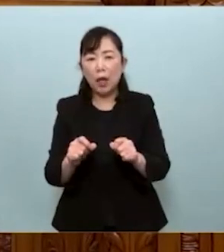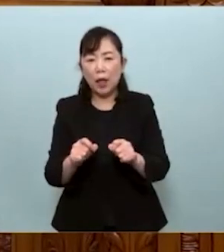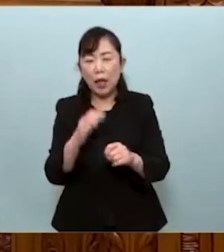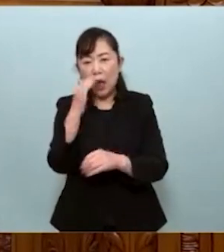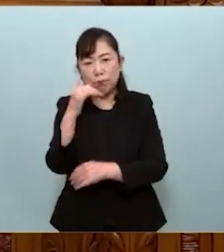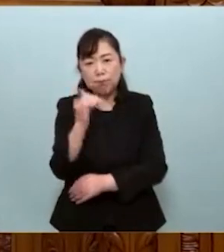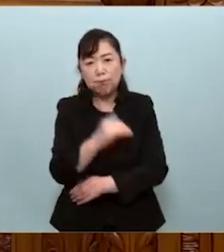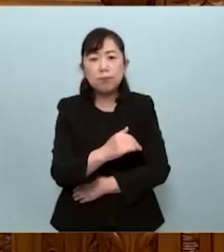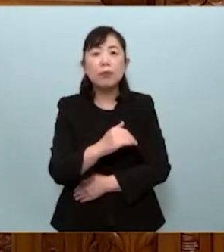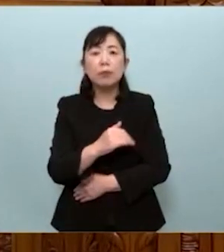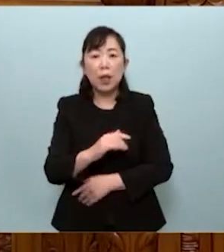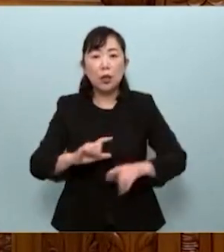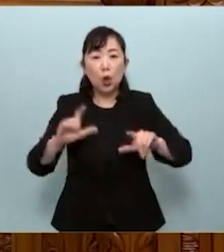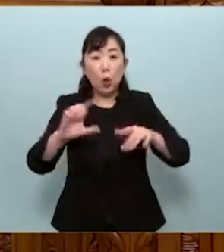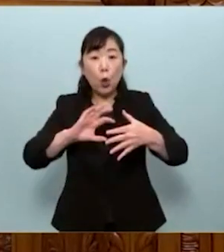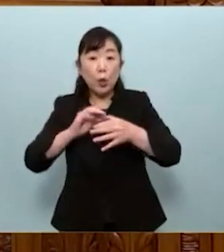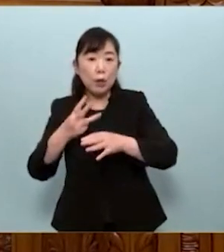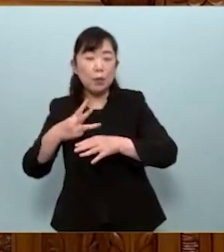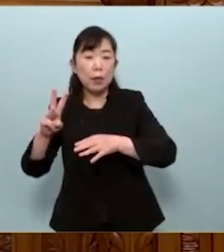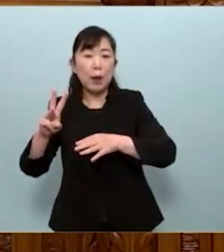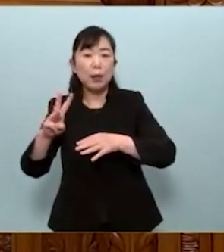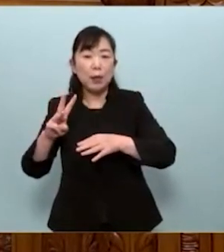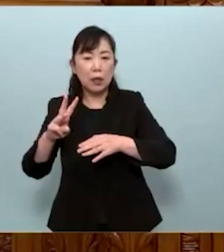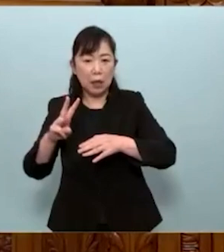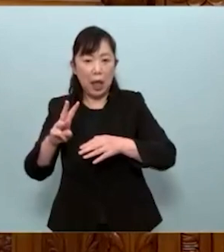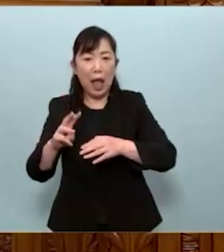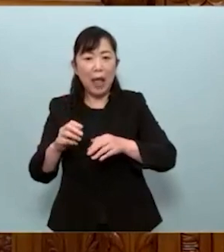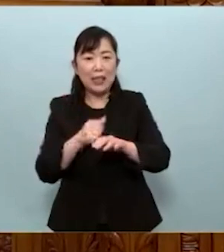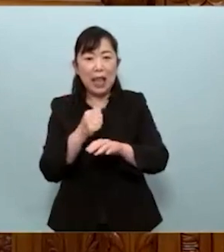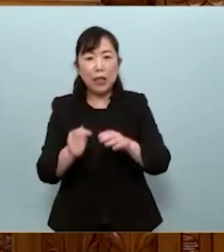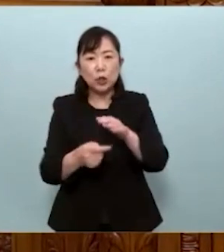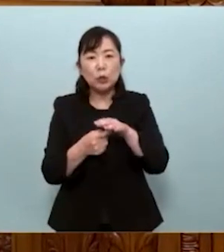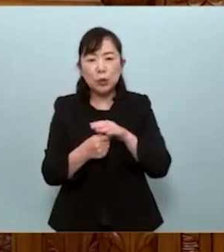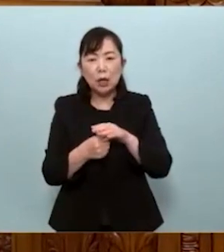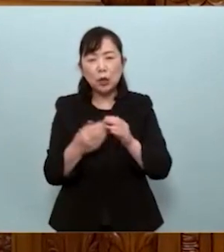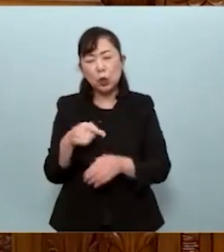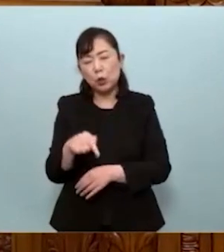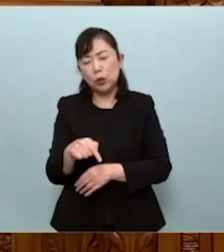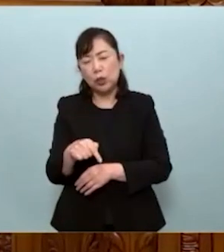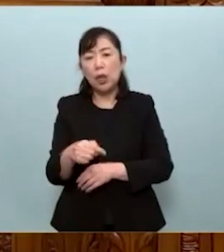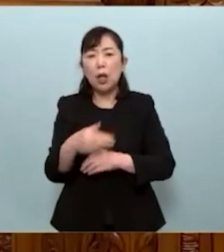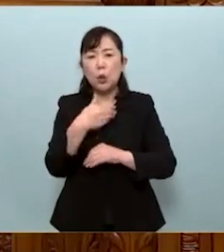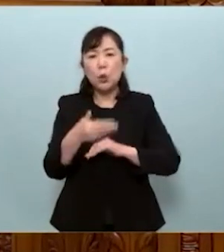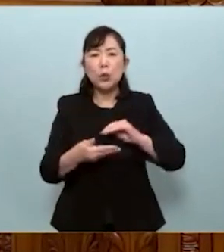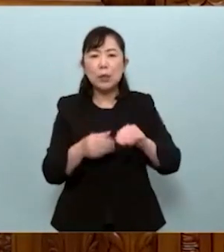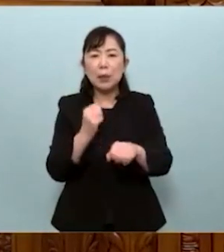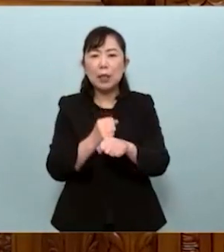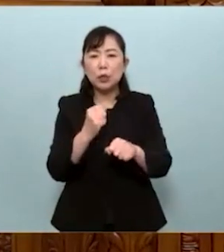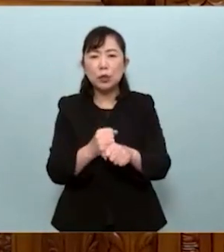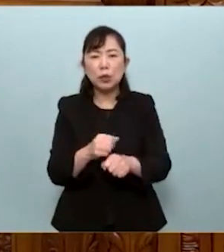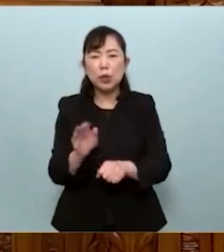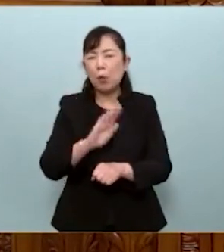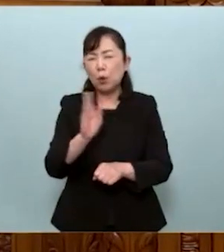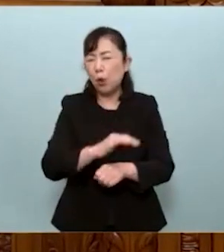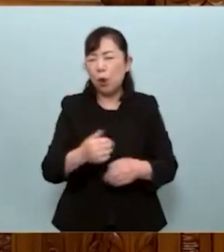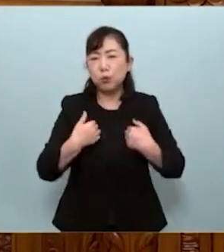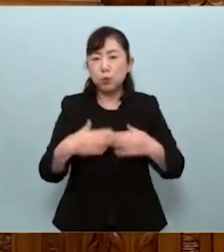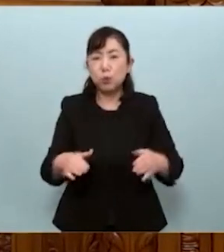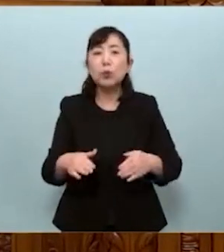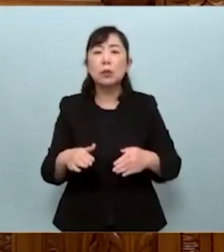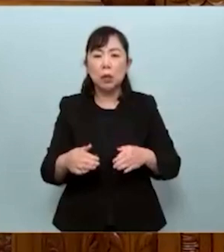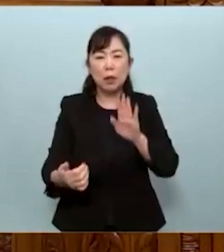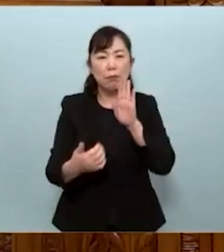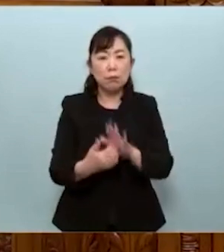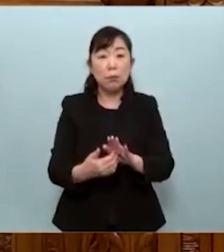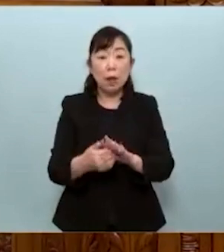パラでも選手村の食事について福島県産を食べないように指導するというあってはならない理不尽極まりない行動も